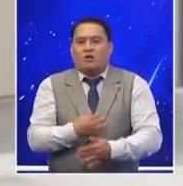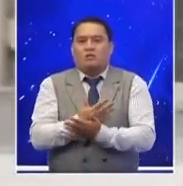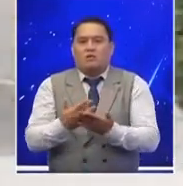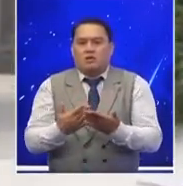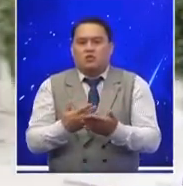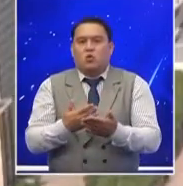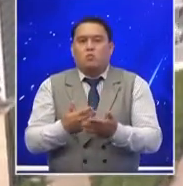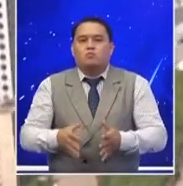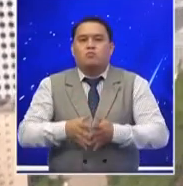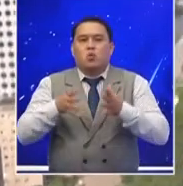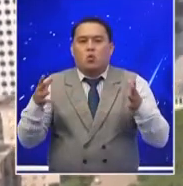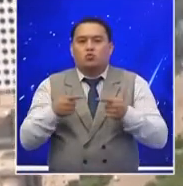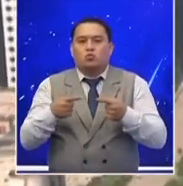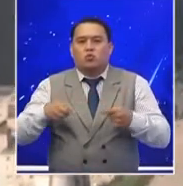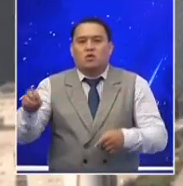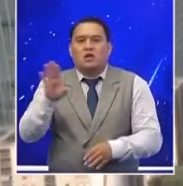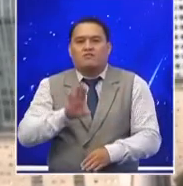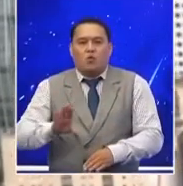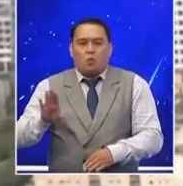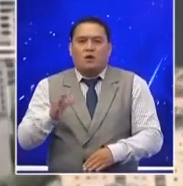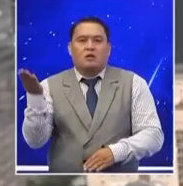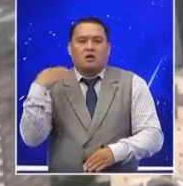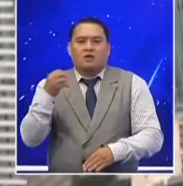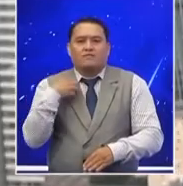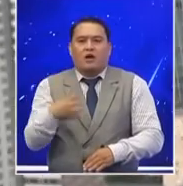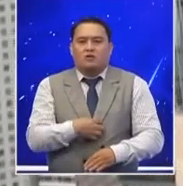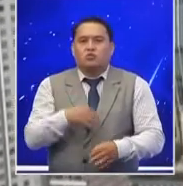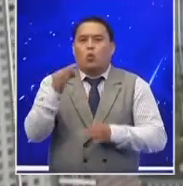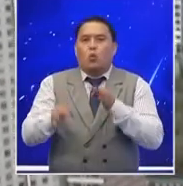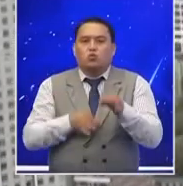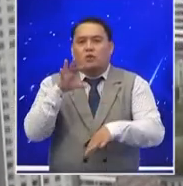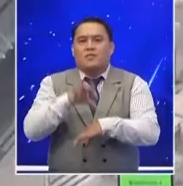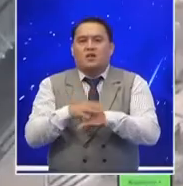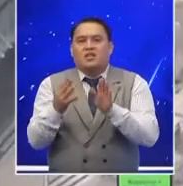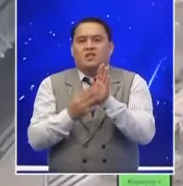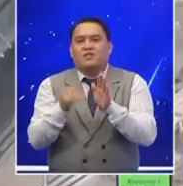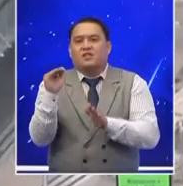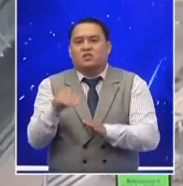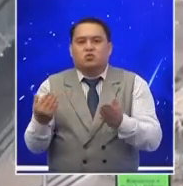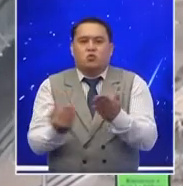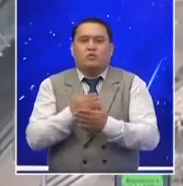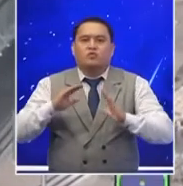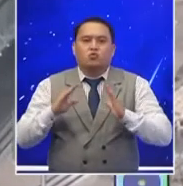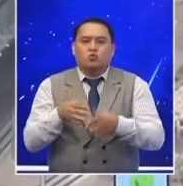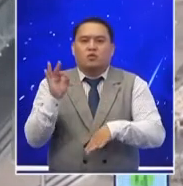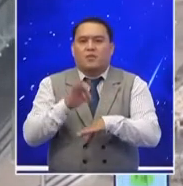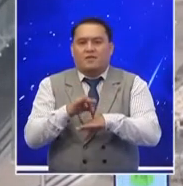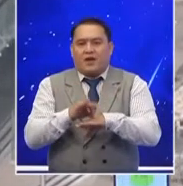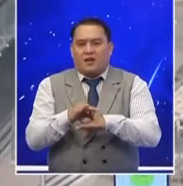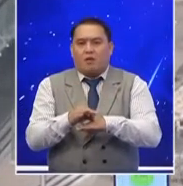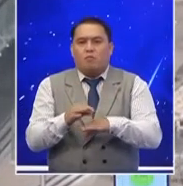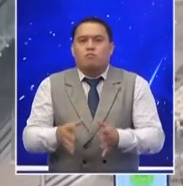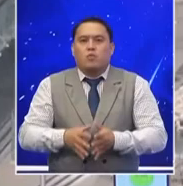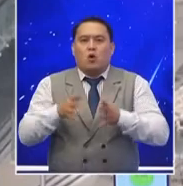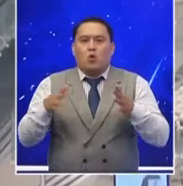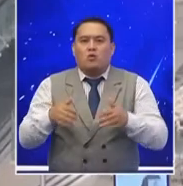раз опережает показатели других стран Европы. Ранее во Франции за сутки было выявлено больше 9 тысяч новых случаев коронавируса. Это самый